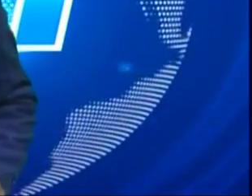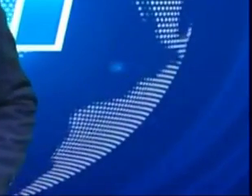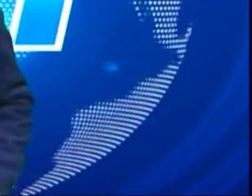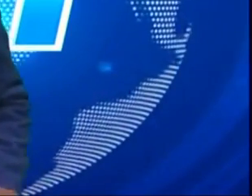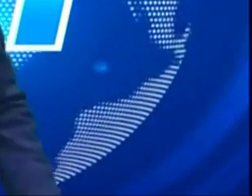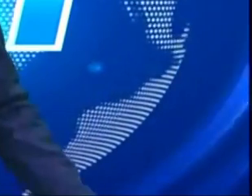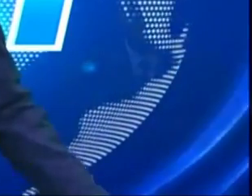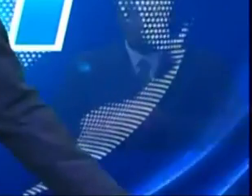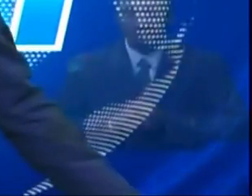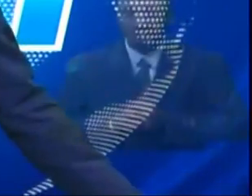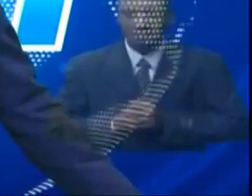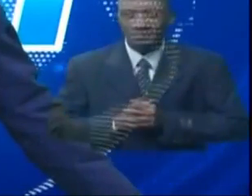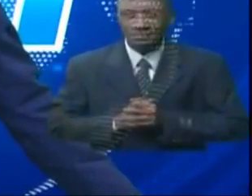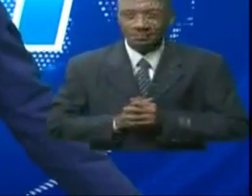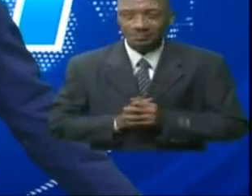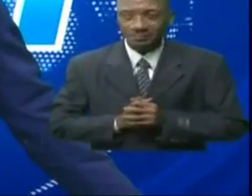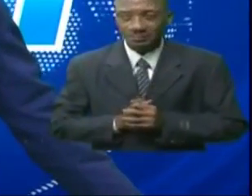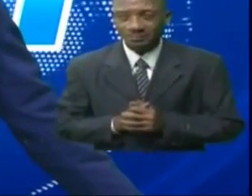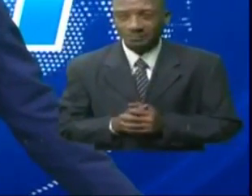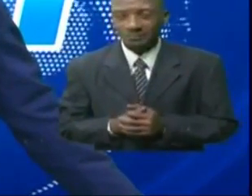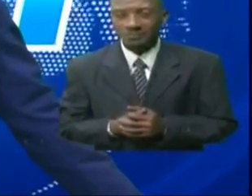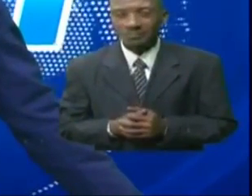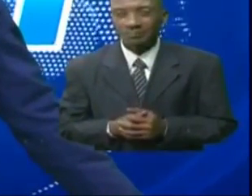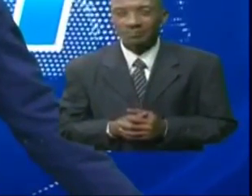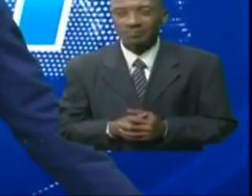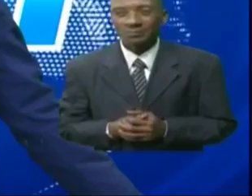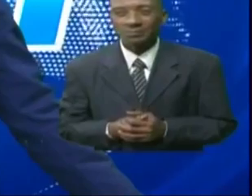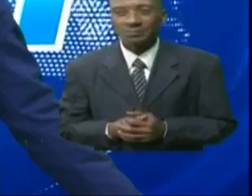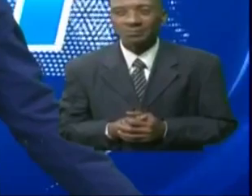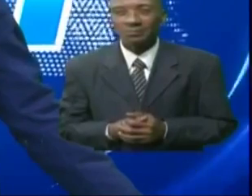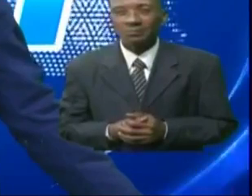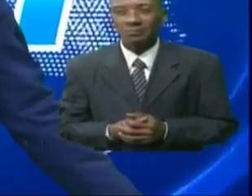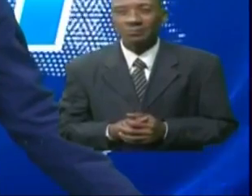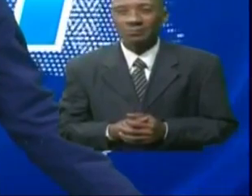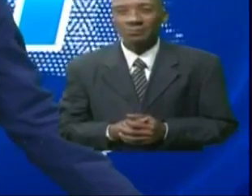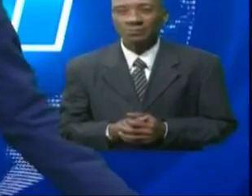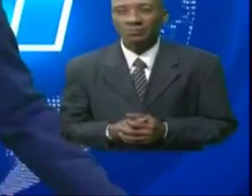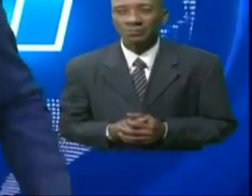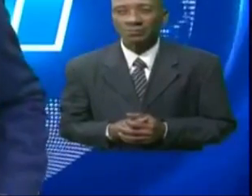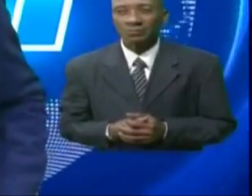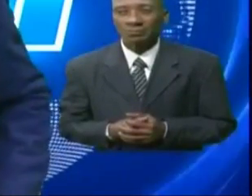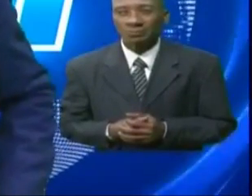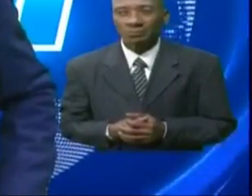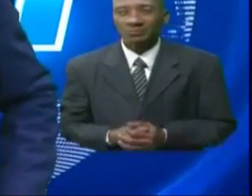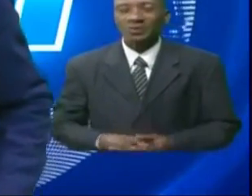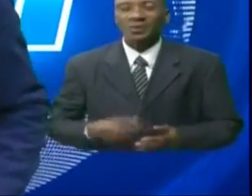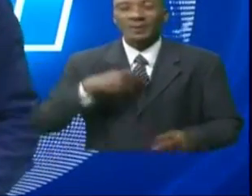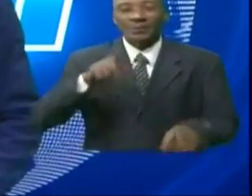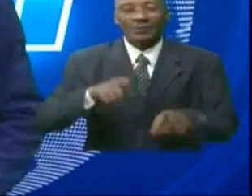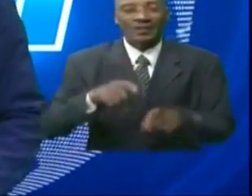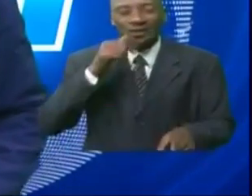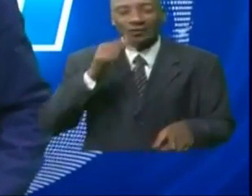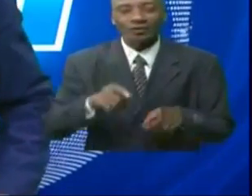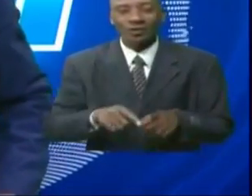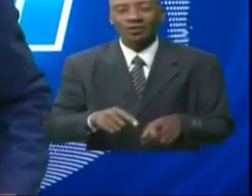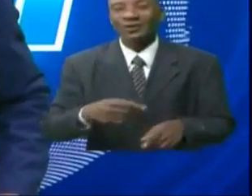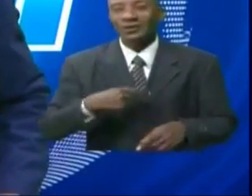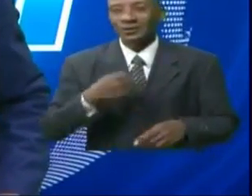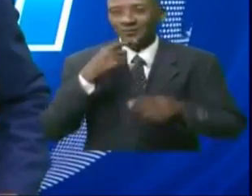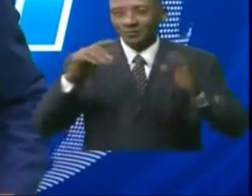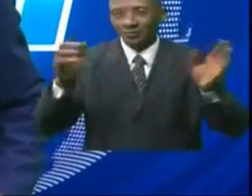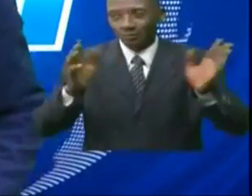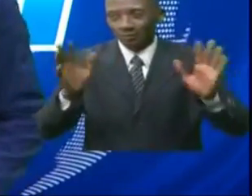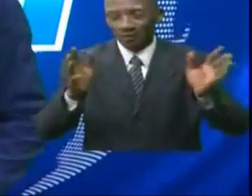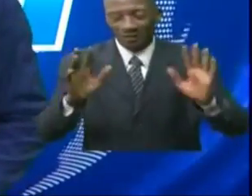Félix-Antoine Tshisekedi Tshilombo, et son homologue zambien ont procédé cet avant-midi à la pose de la première pierre des constructions du pont jeté sur la